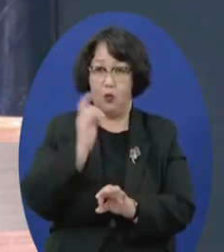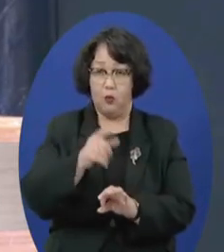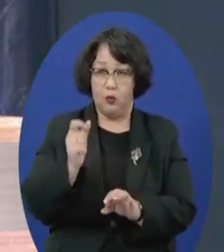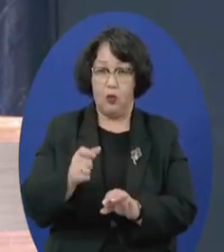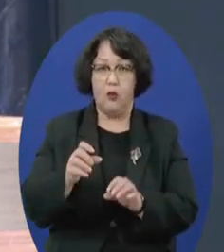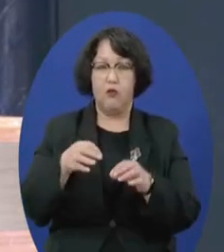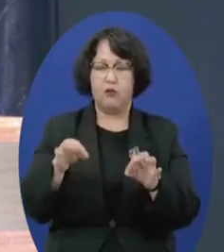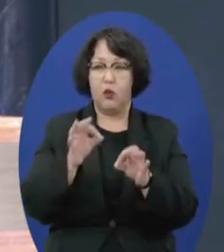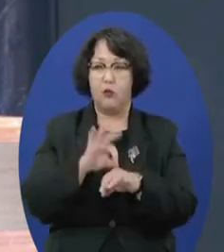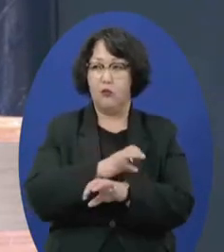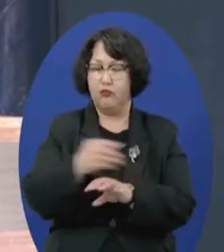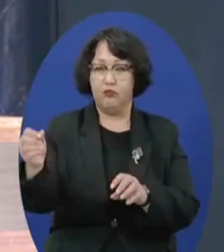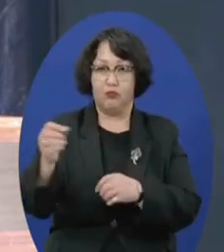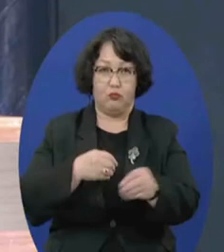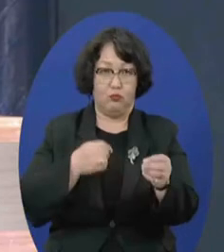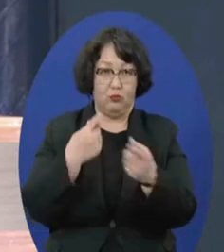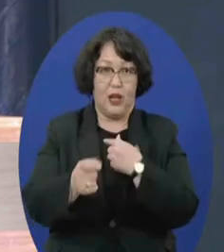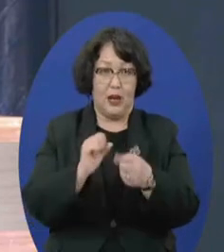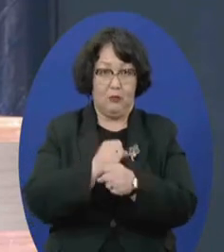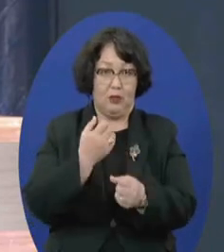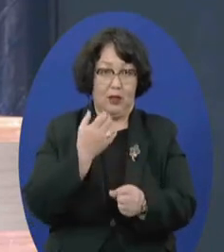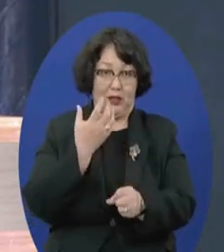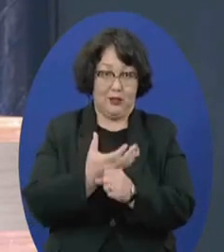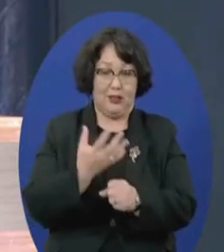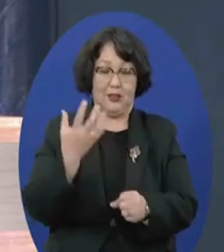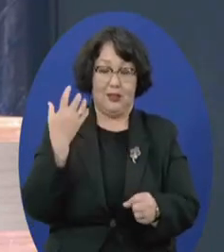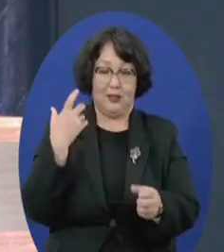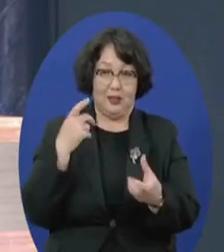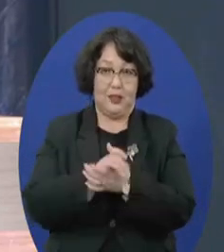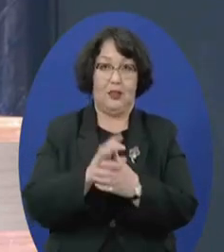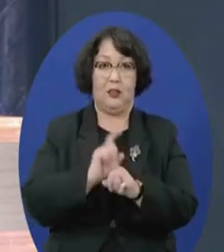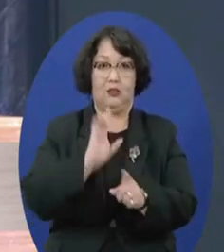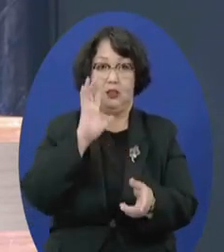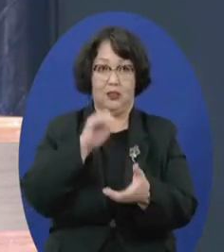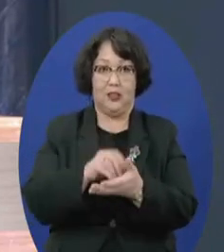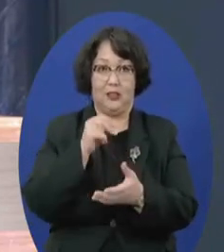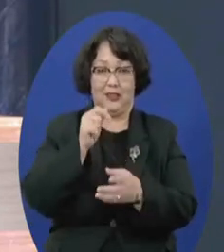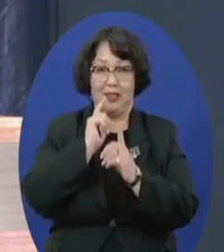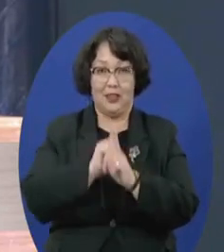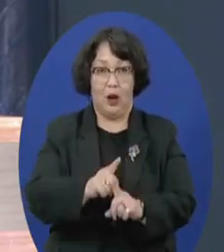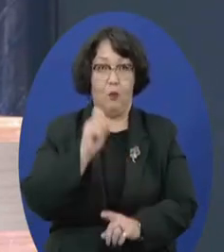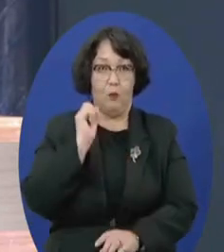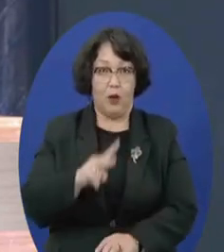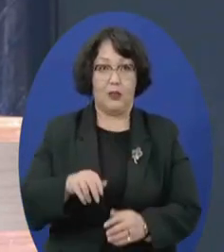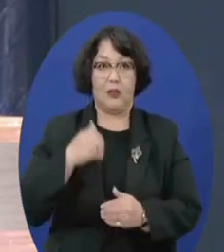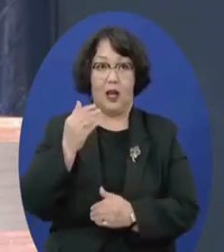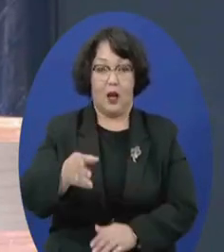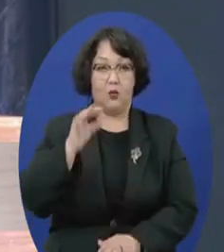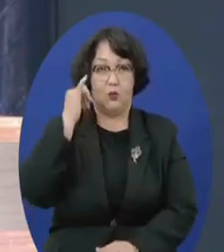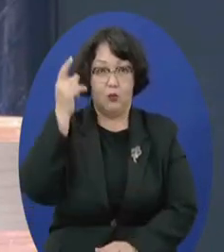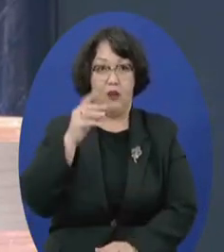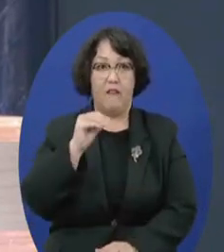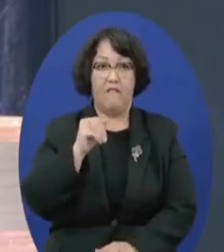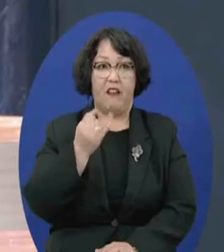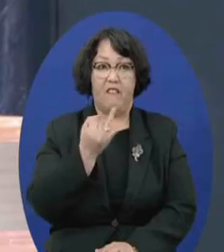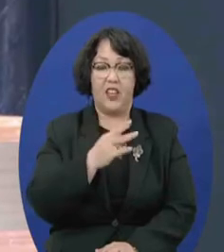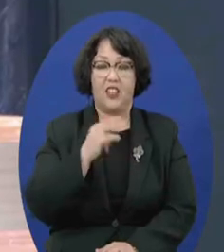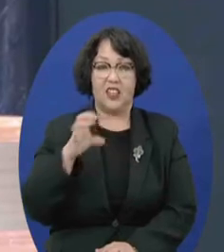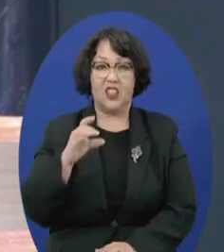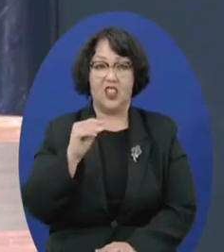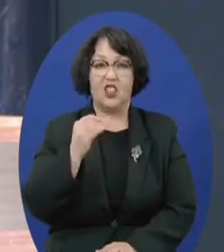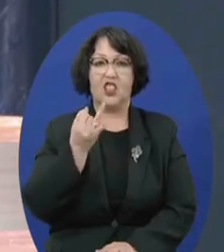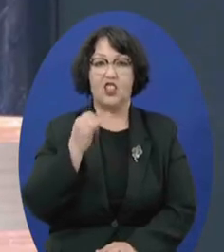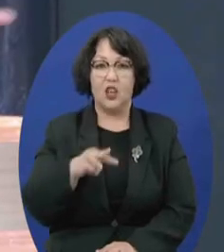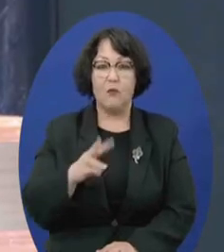эрсдэлд оруулж байгаа. Яг энэ хариуцлагын гэрээгээр ингээд чанартай сайн одоо стандарт бариад ажилчвал дараа нь би юу бодож байгаа гэхлээр тэр фитнес жимүүдийг бас нэг. За